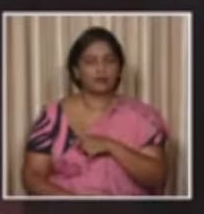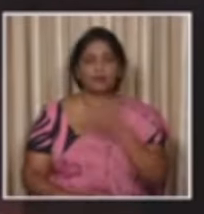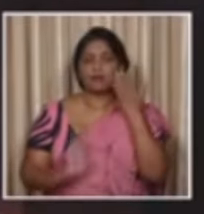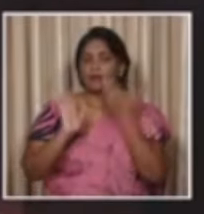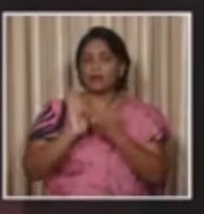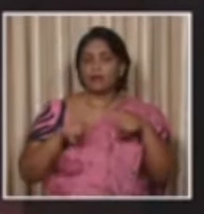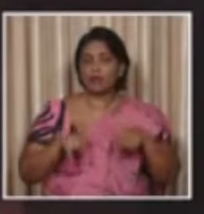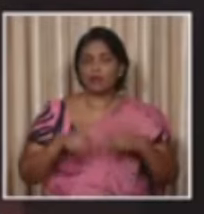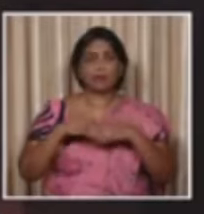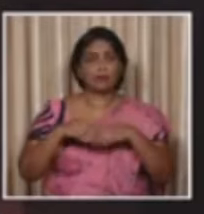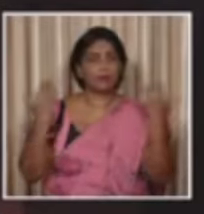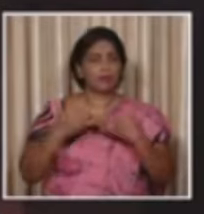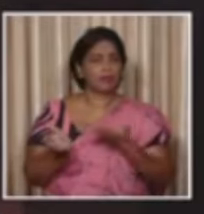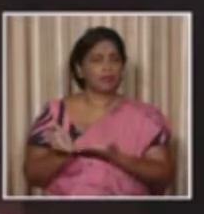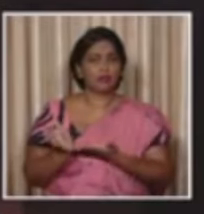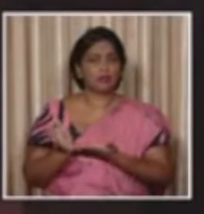බලන්න,